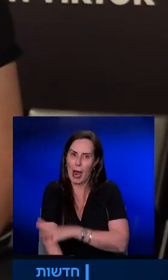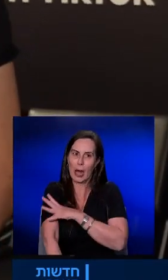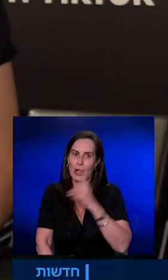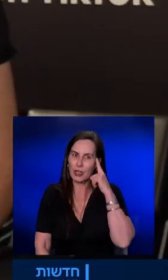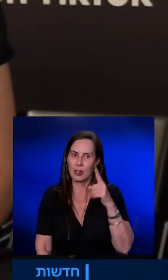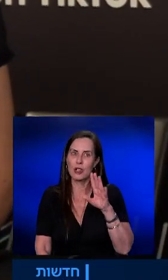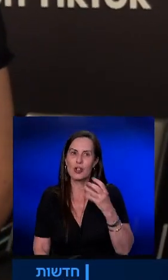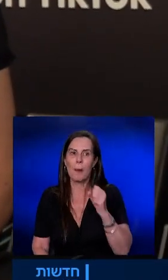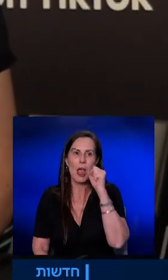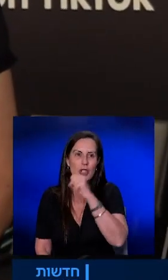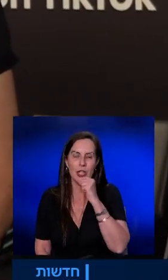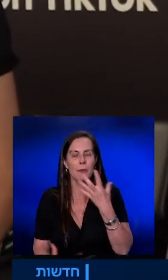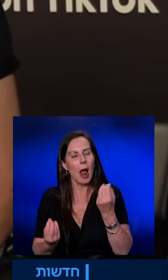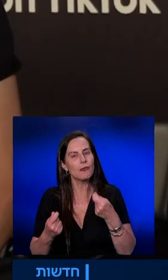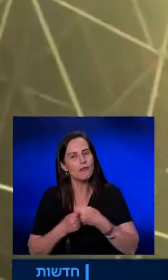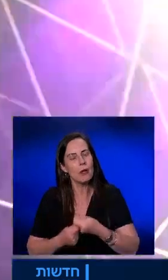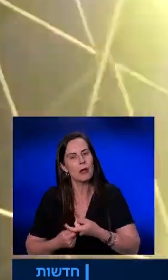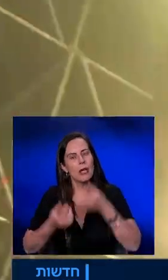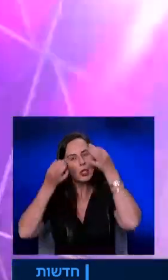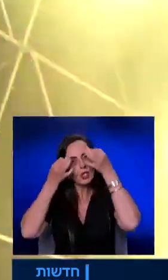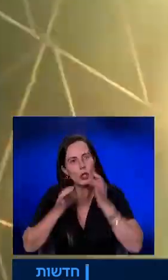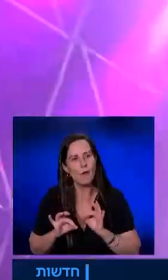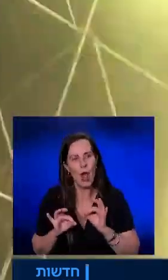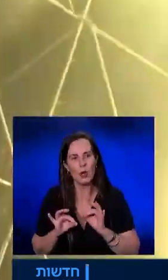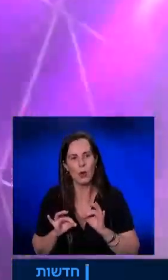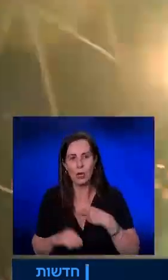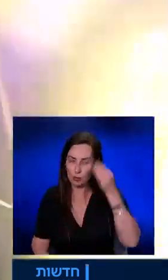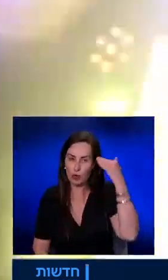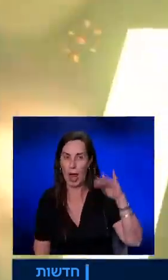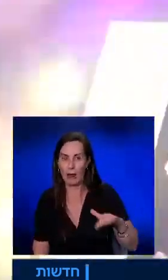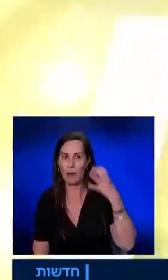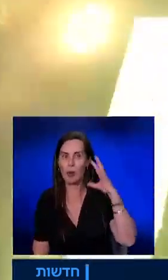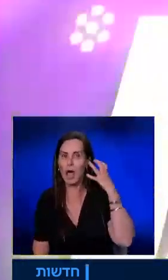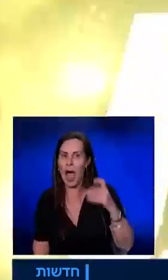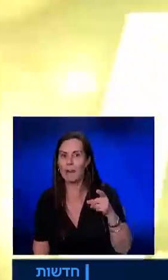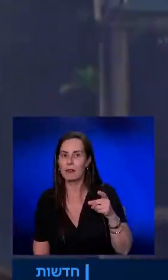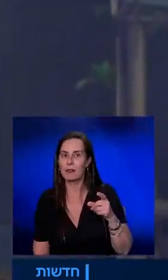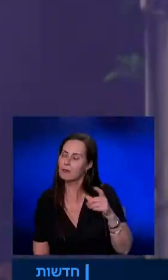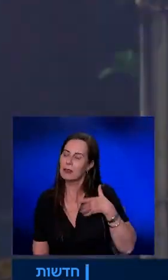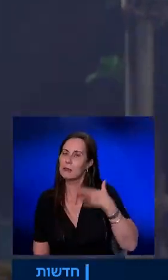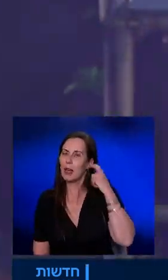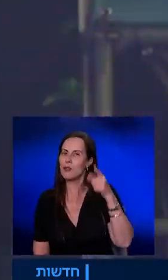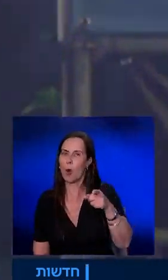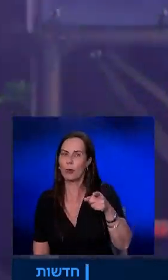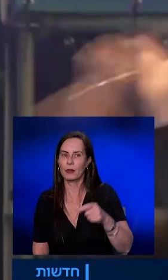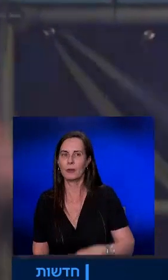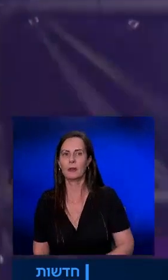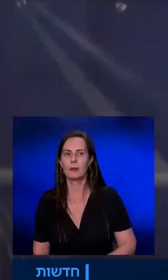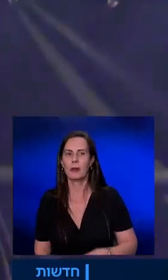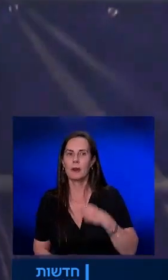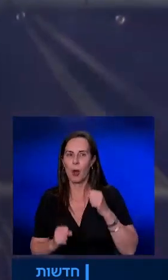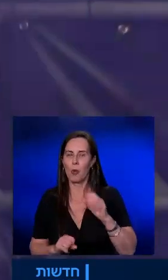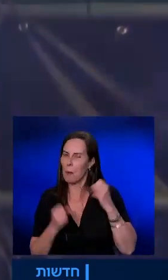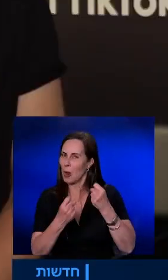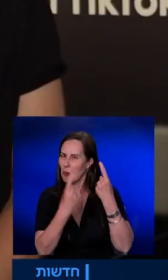there's so many acceptance songs this year. I remember when I was little, I would have loved to have had a Michael from Israel to watch. That was just so